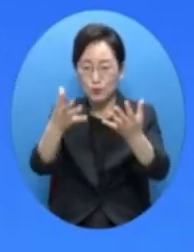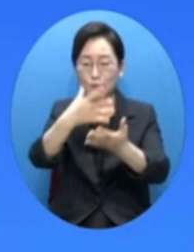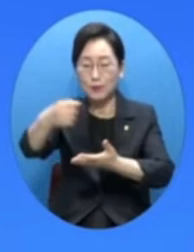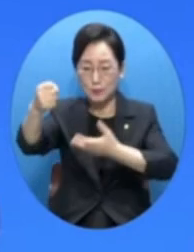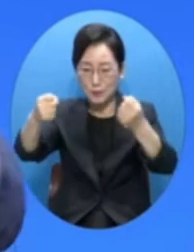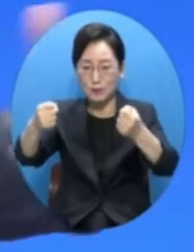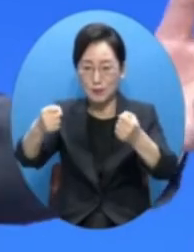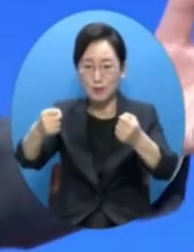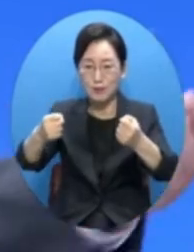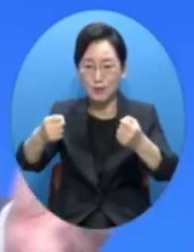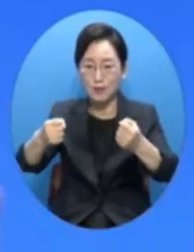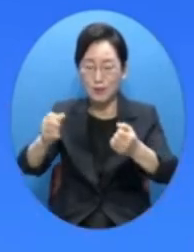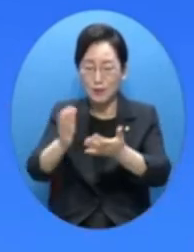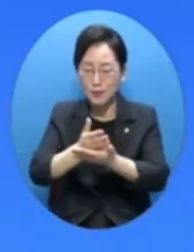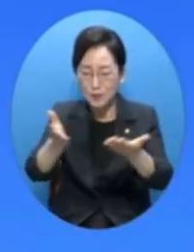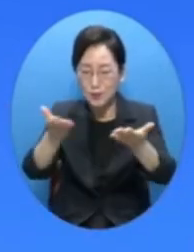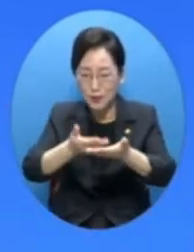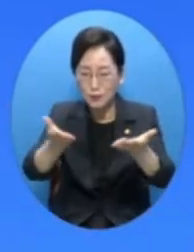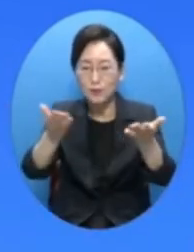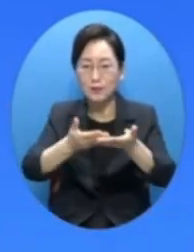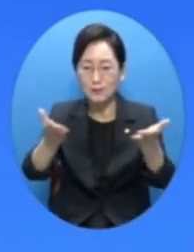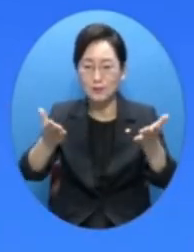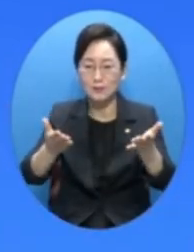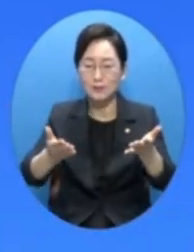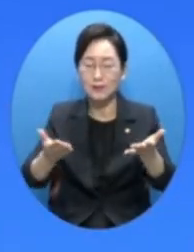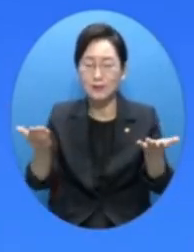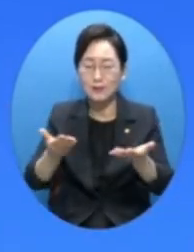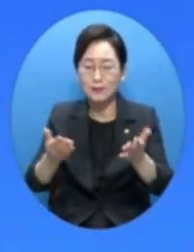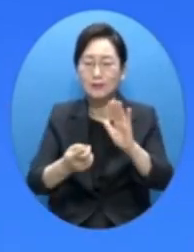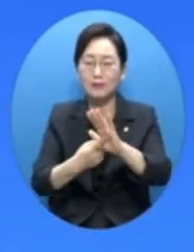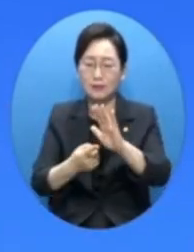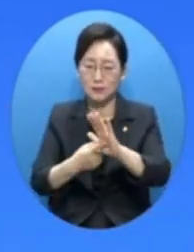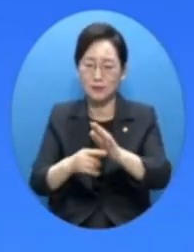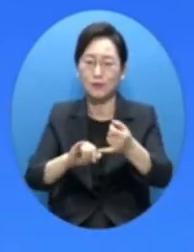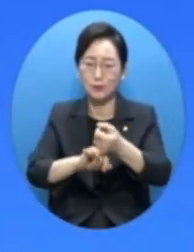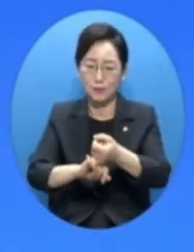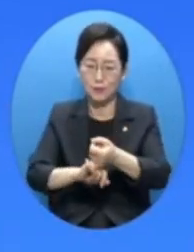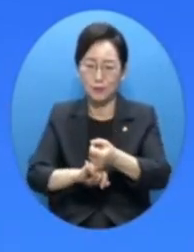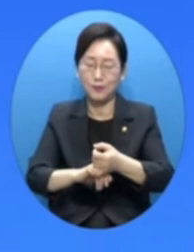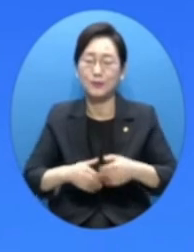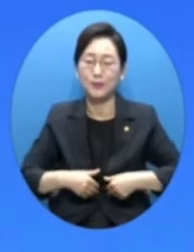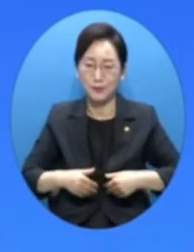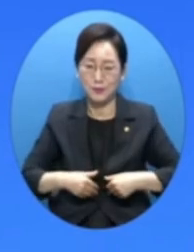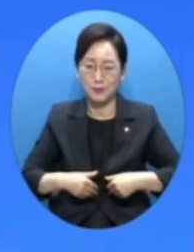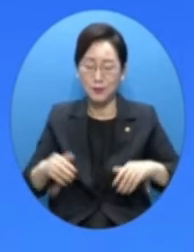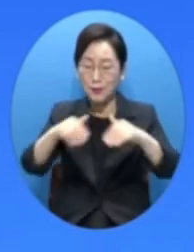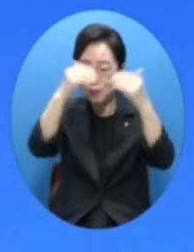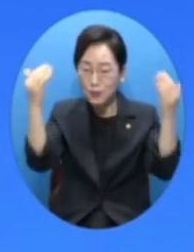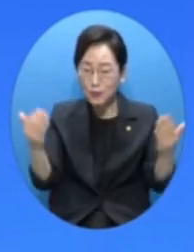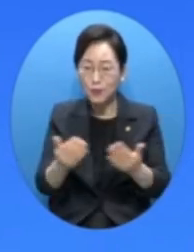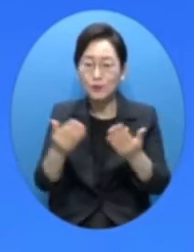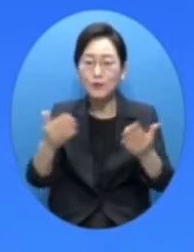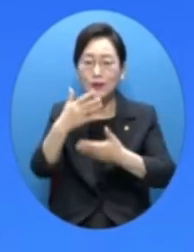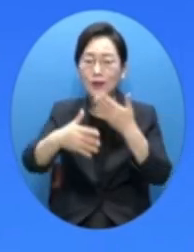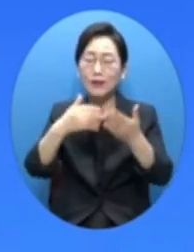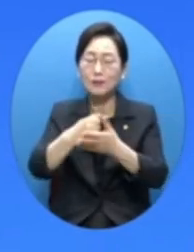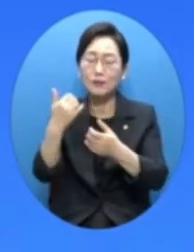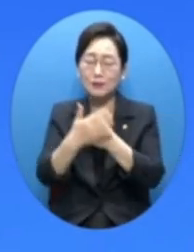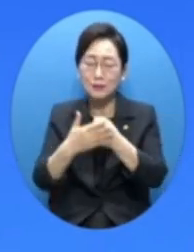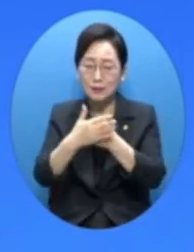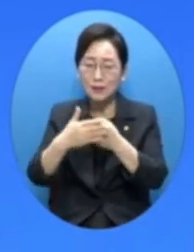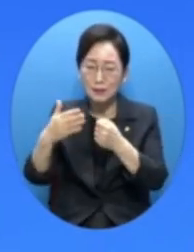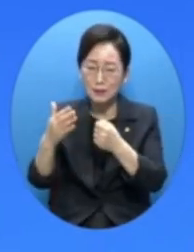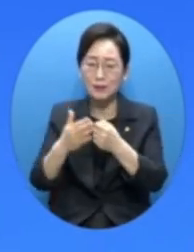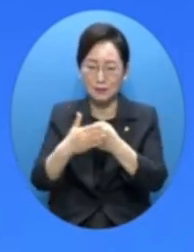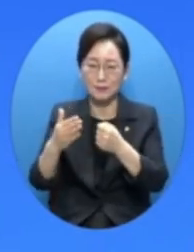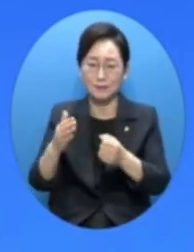받은 은혜를 베풀고 나누는 그런 역사가 일어나는 교회가 되어야 되는 것입니다. 이 모든 일이 하나님의 은혜 가운데 되어져야